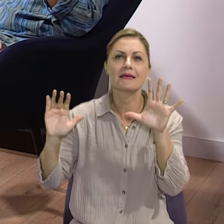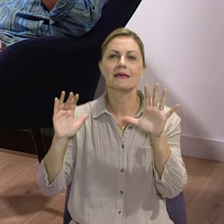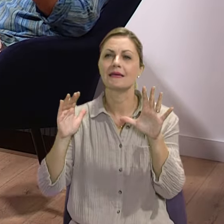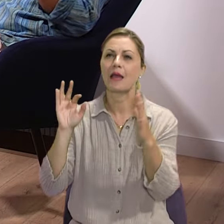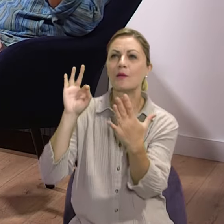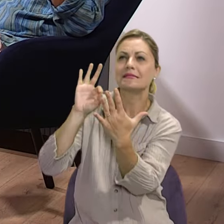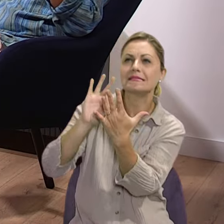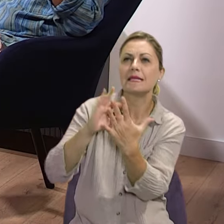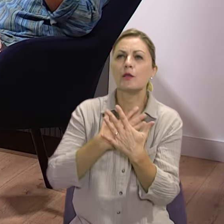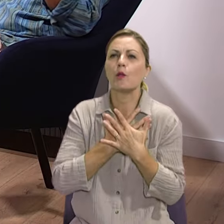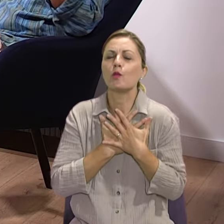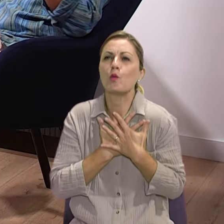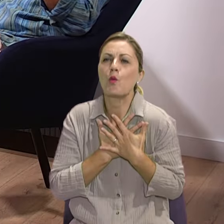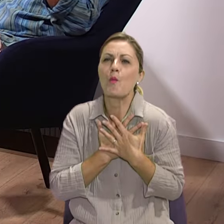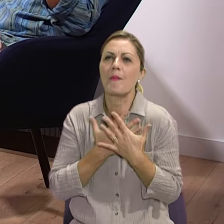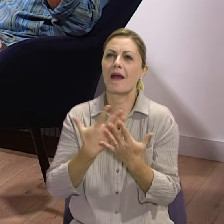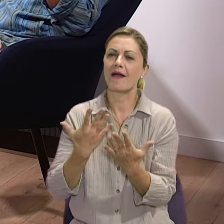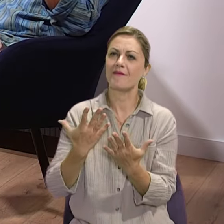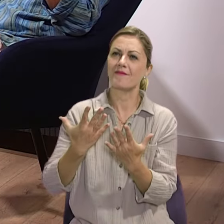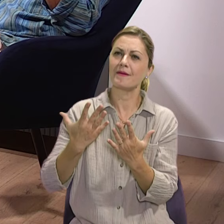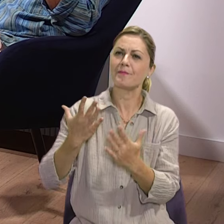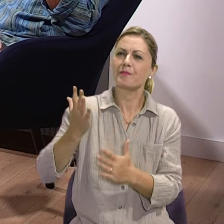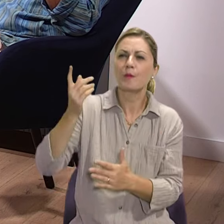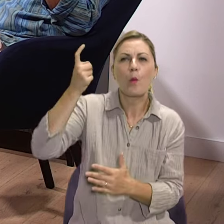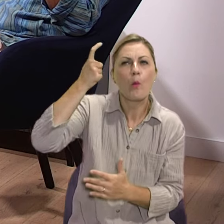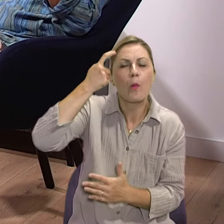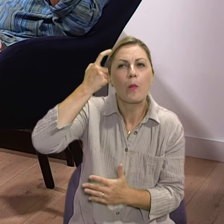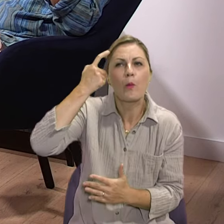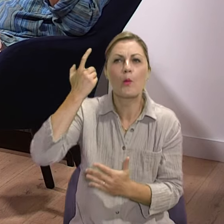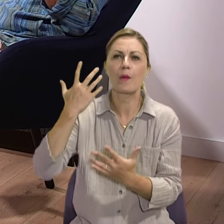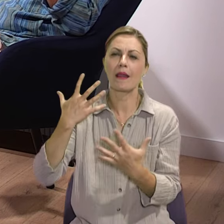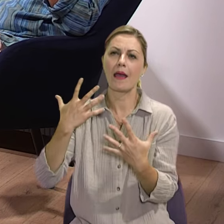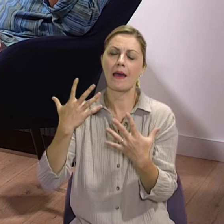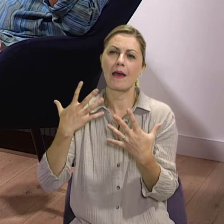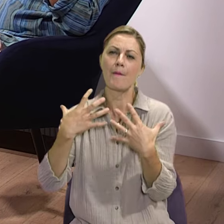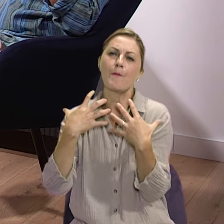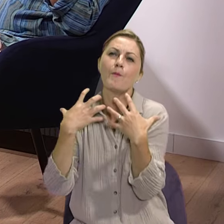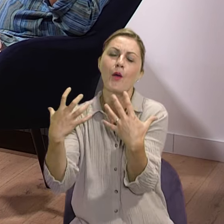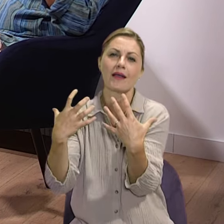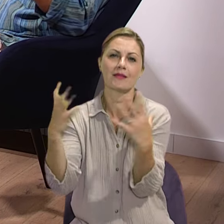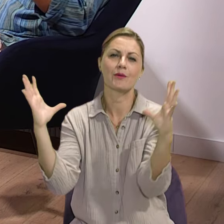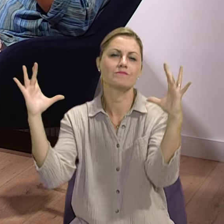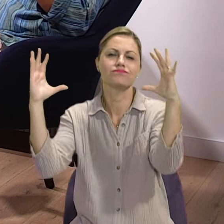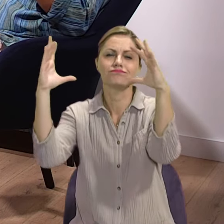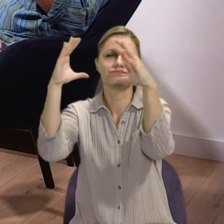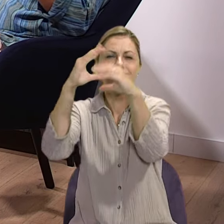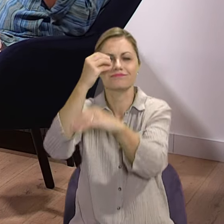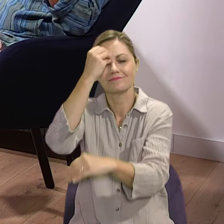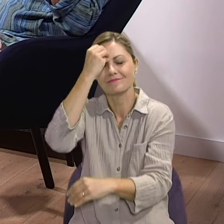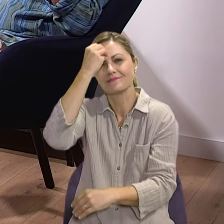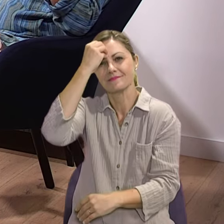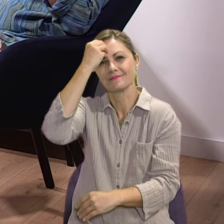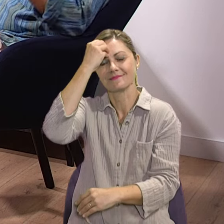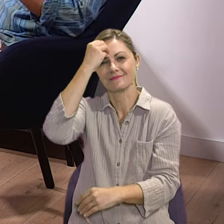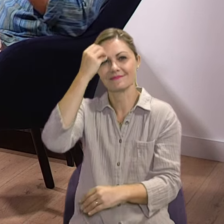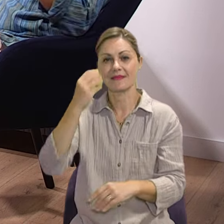prema nečemu, u središte kružnice. A to se, ja to koji put osjetim,